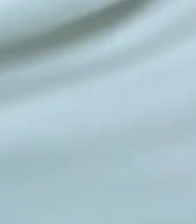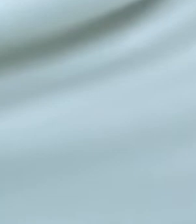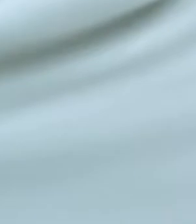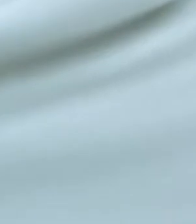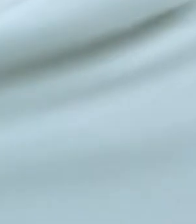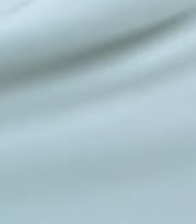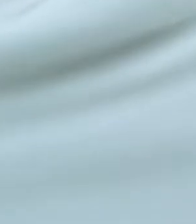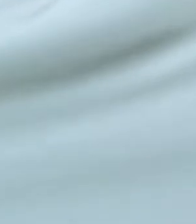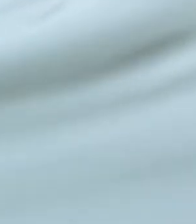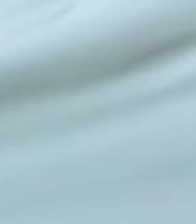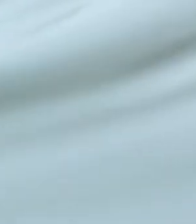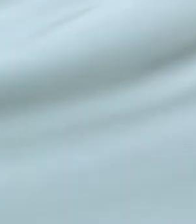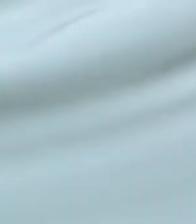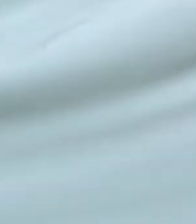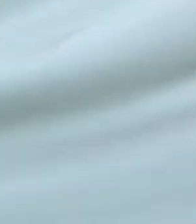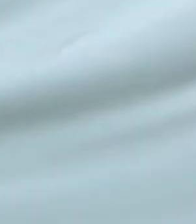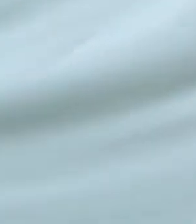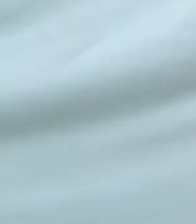으